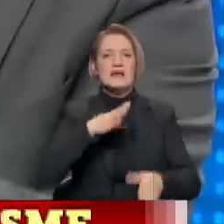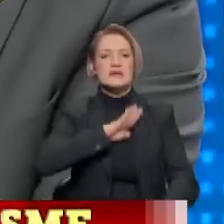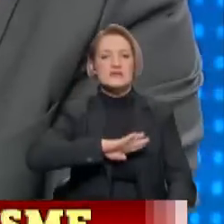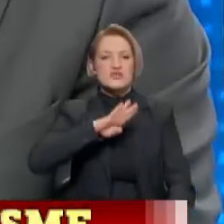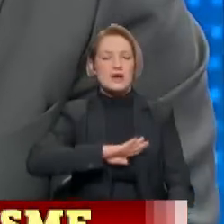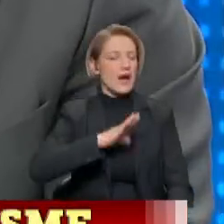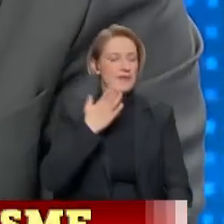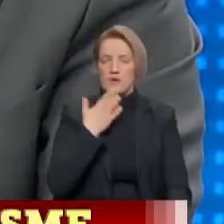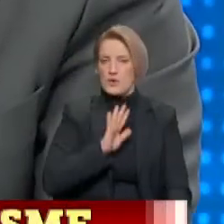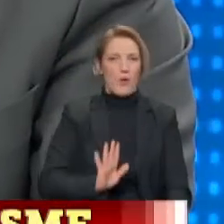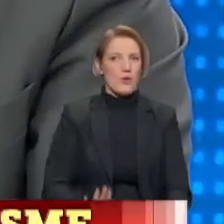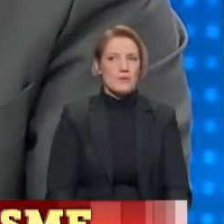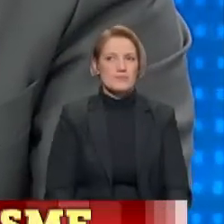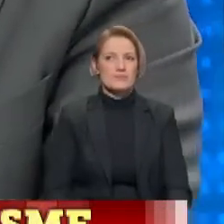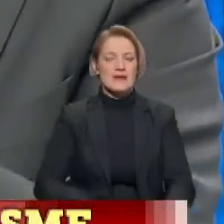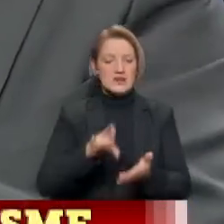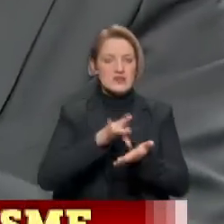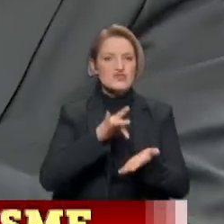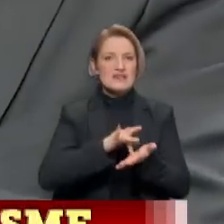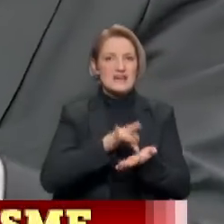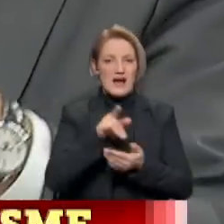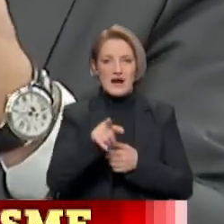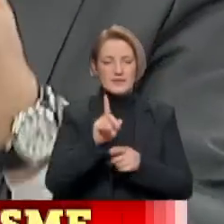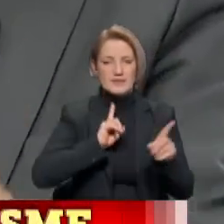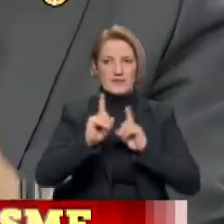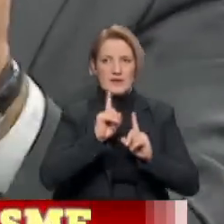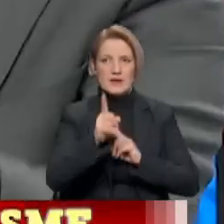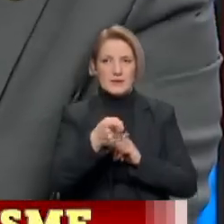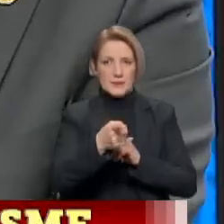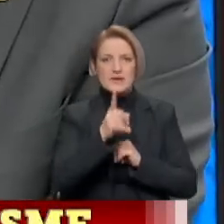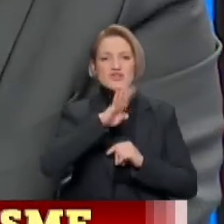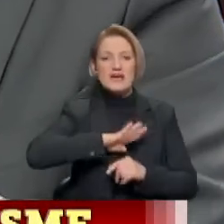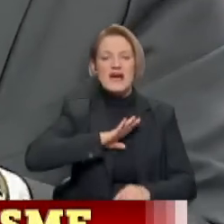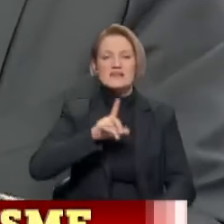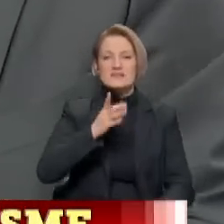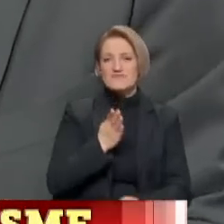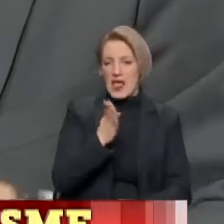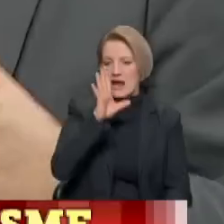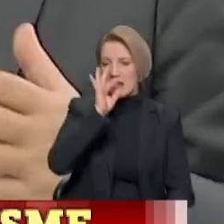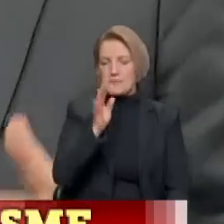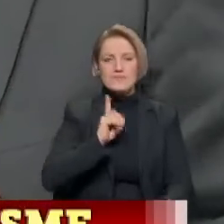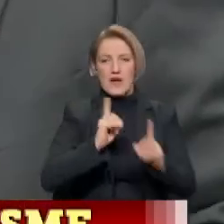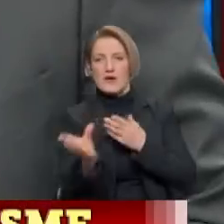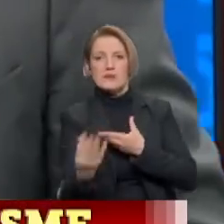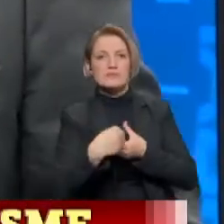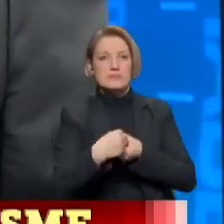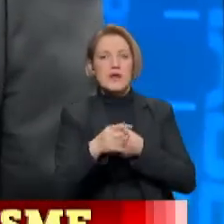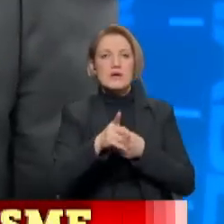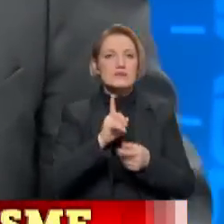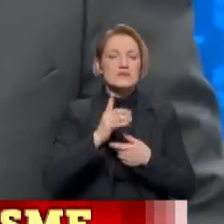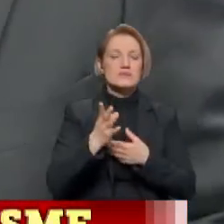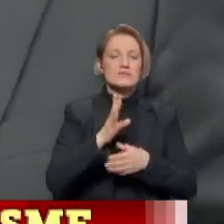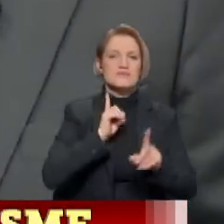katılma dilekçesi yok. Ceza davalarında biliyorsunuz şikayetçi daha sonra davaya müdahil olur. Bir davaya müdahale eden de yok.